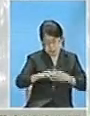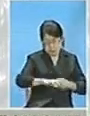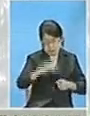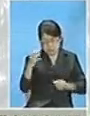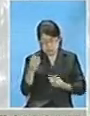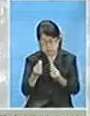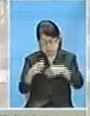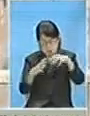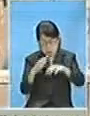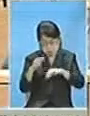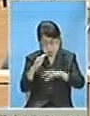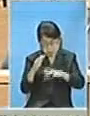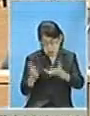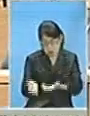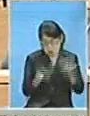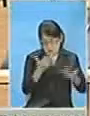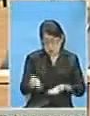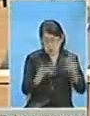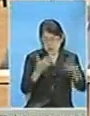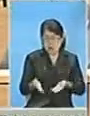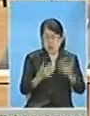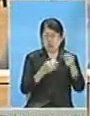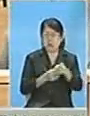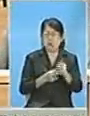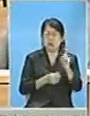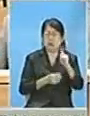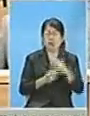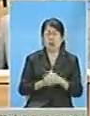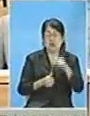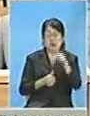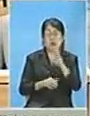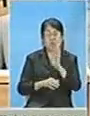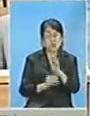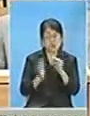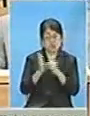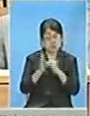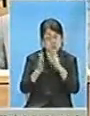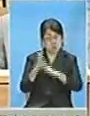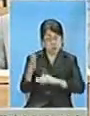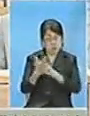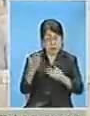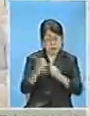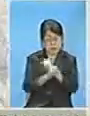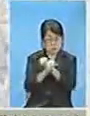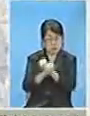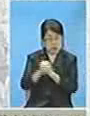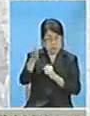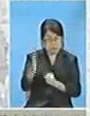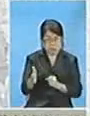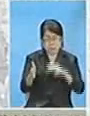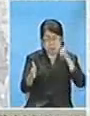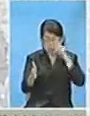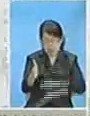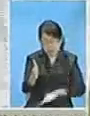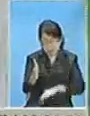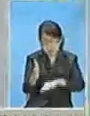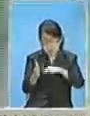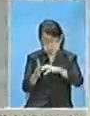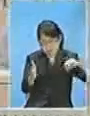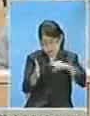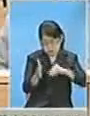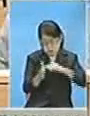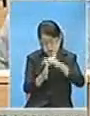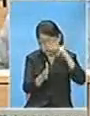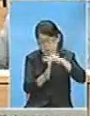ครนำไปใส่ไว้เพราะเป็นจุดในการกำหนดพื้นที่ปิดล้อมนี่ครับท่านประธาน